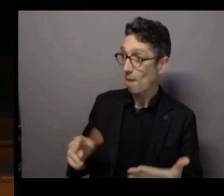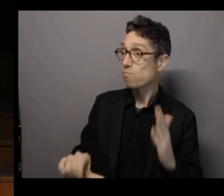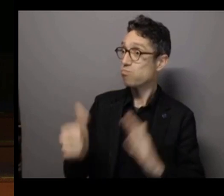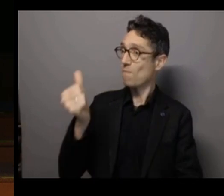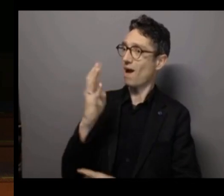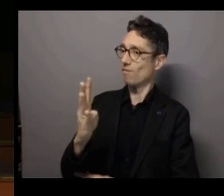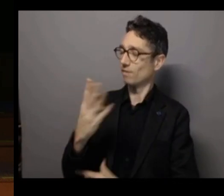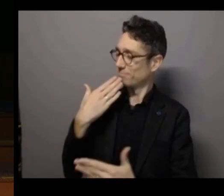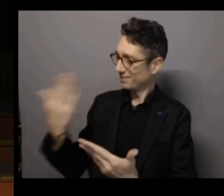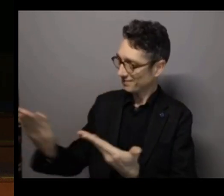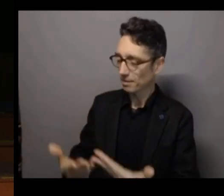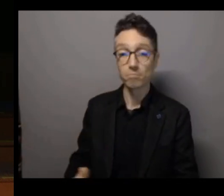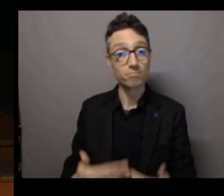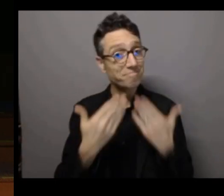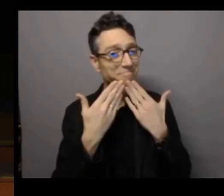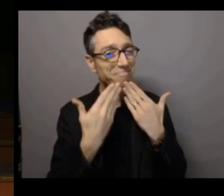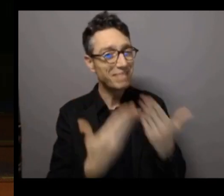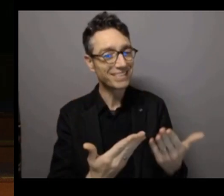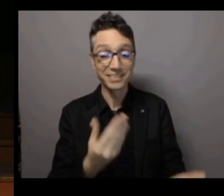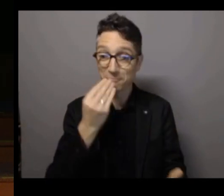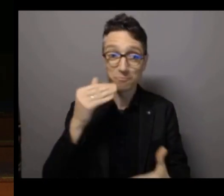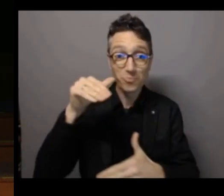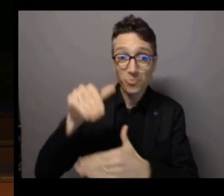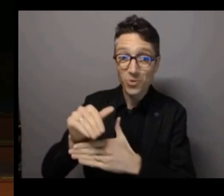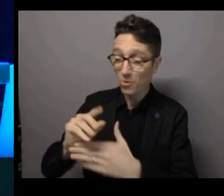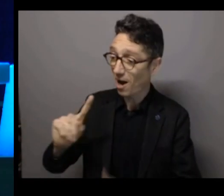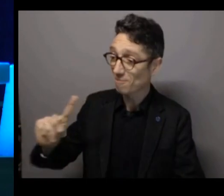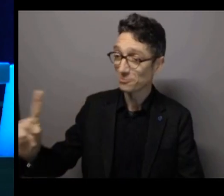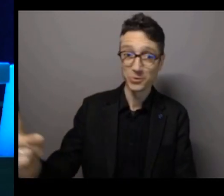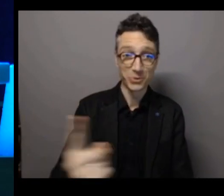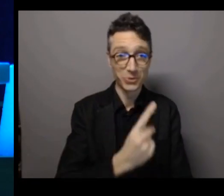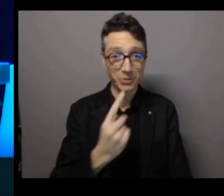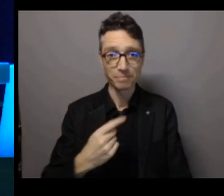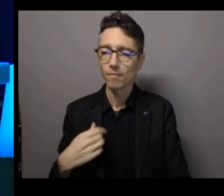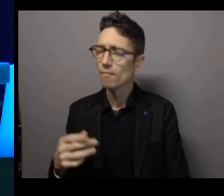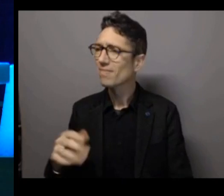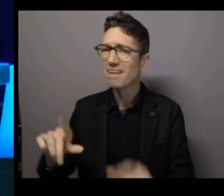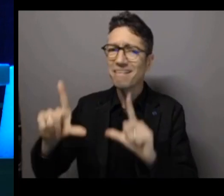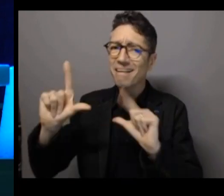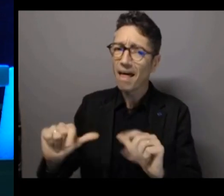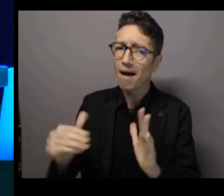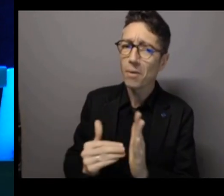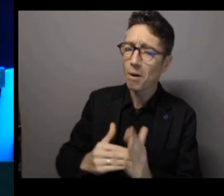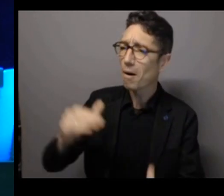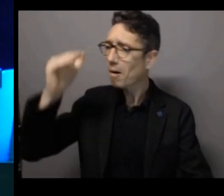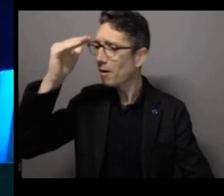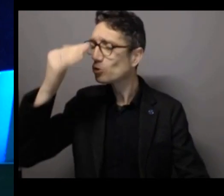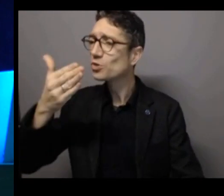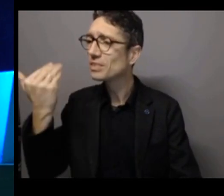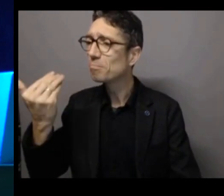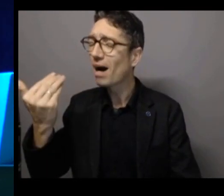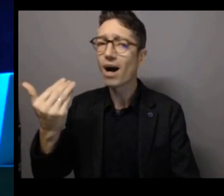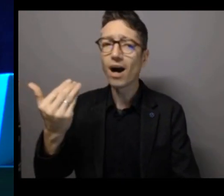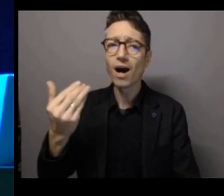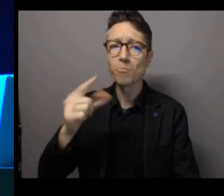à toutes et à tous. Alors je tiens à saluer, alors je ne sais pas s'il est encore là, mais il m'avait dit qu'il serait là, Jean-Christophe Combe.